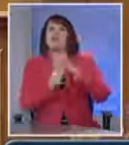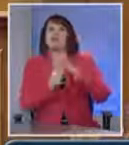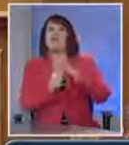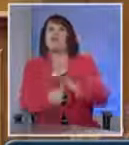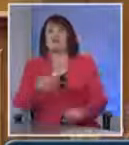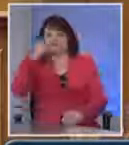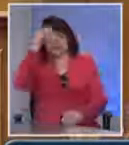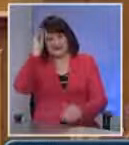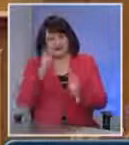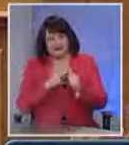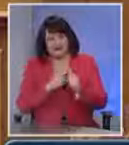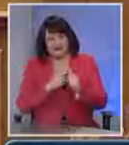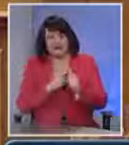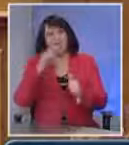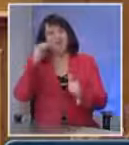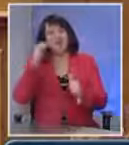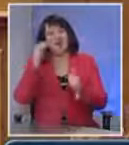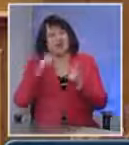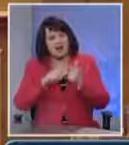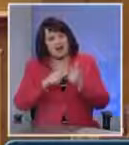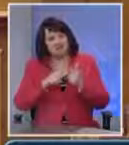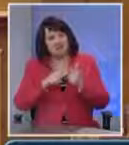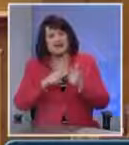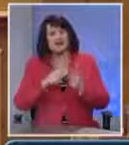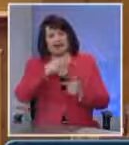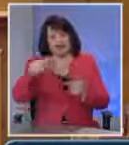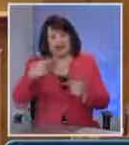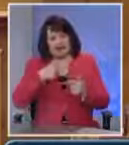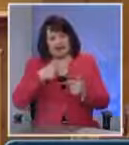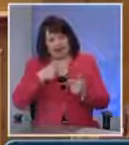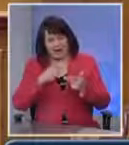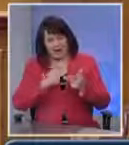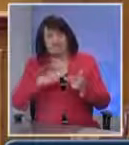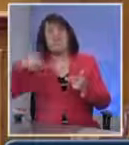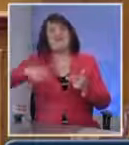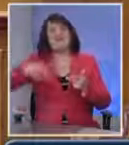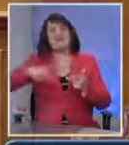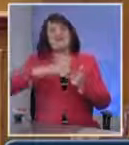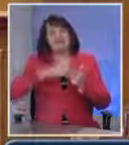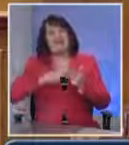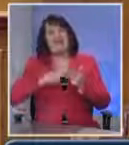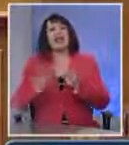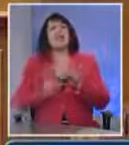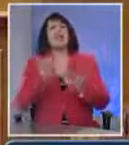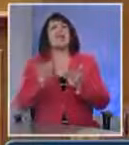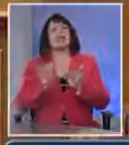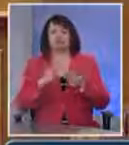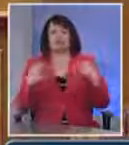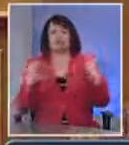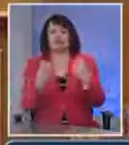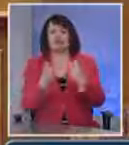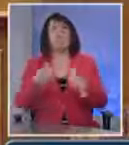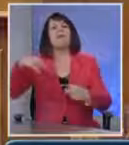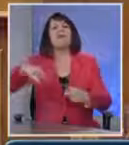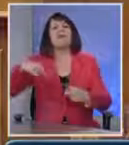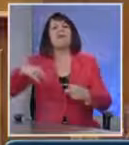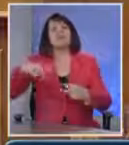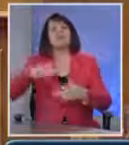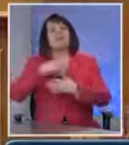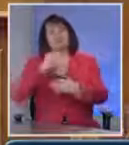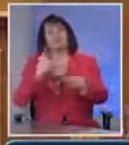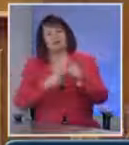Τσίπρας, Μεϊμαράκης, Θεοδωράκης, Γεννηματά, Καμένος και Παφίλης. Ο κύριος